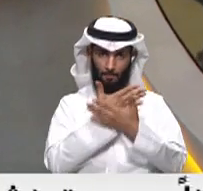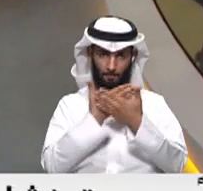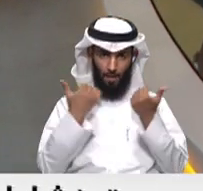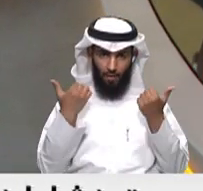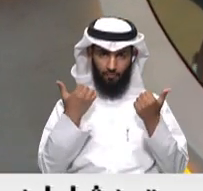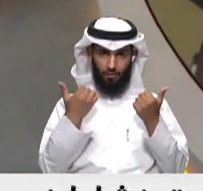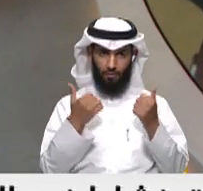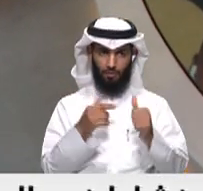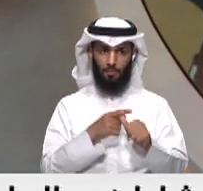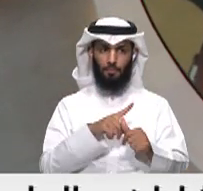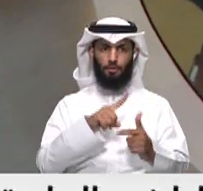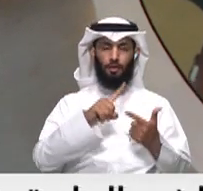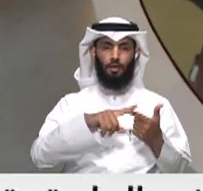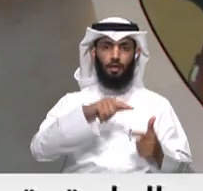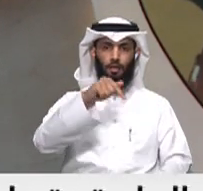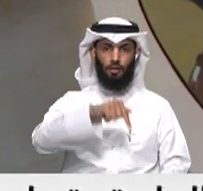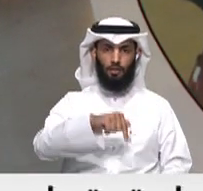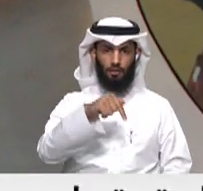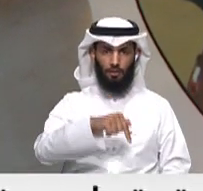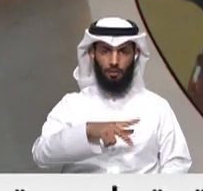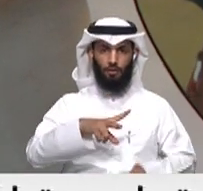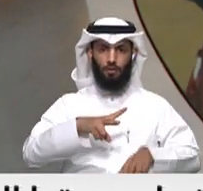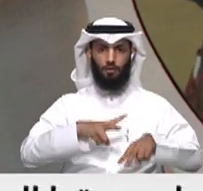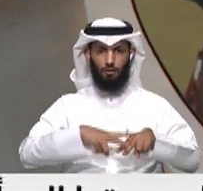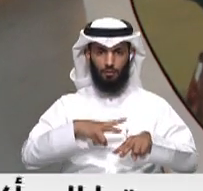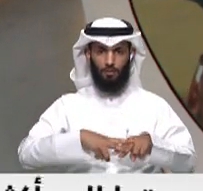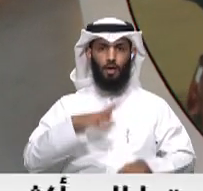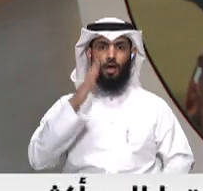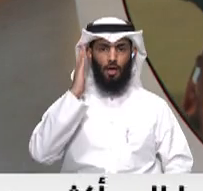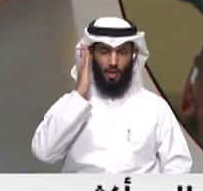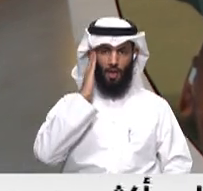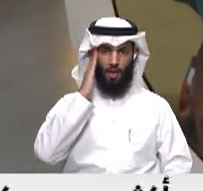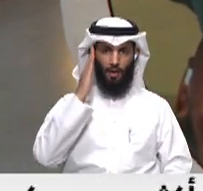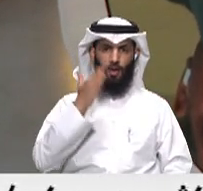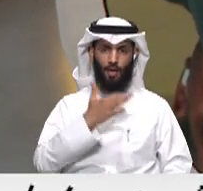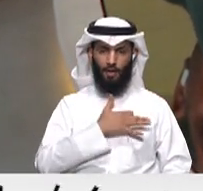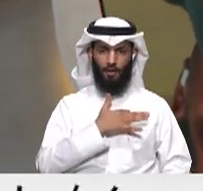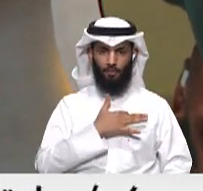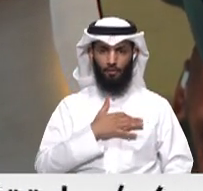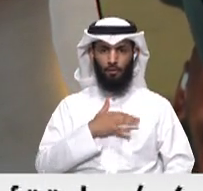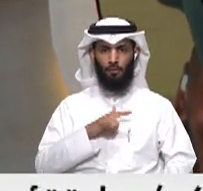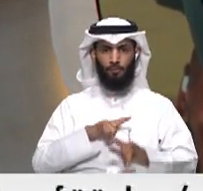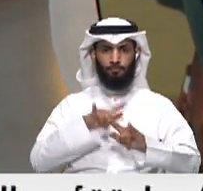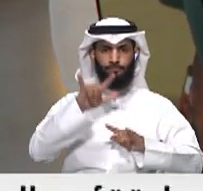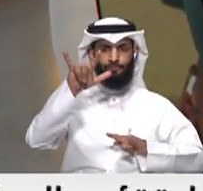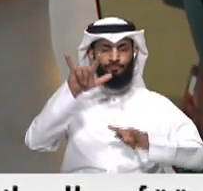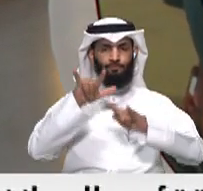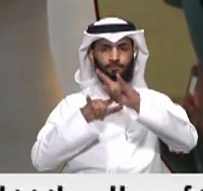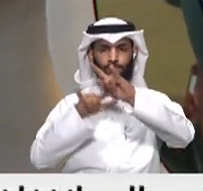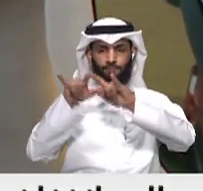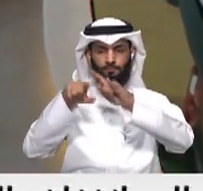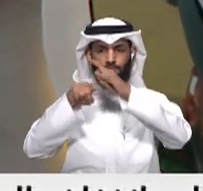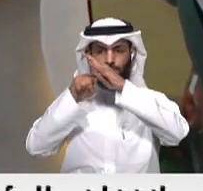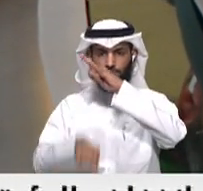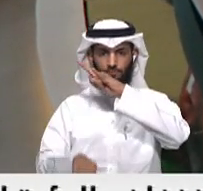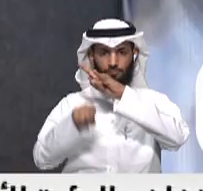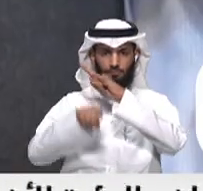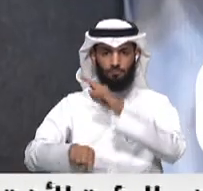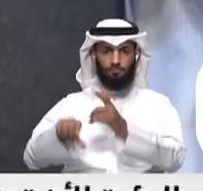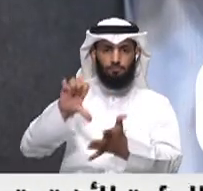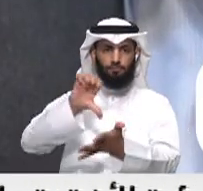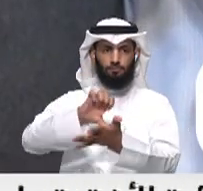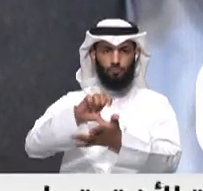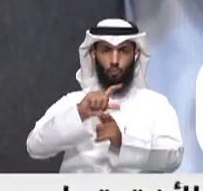وواضح ومتعمد من الكيان الإسرائيلي، كيف سيكون الرد الإيراني الآن؟ يعني هذا الرد يحتاج